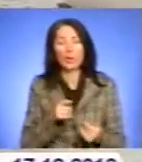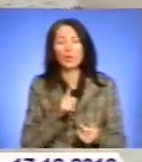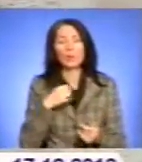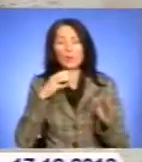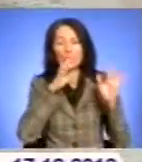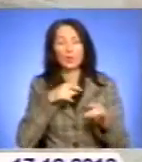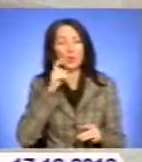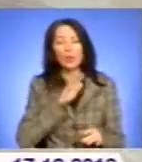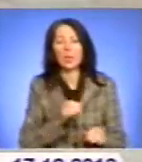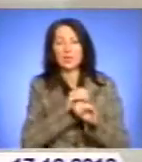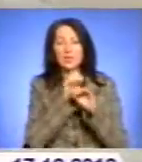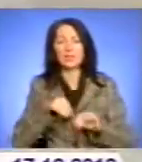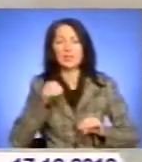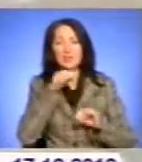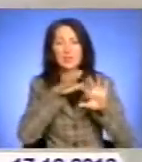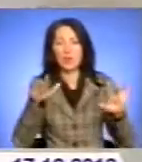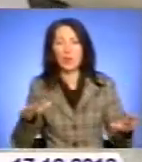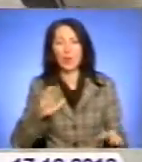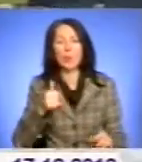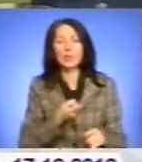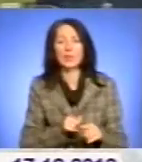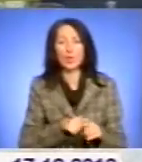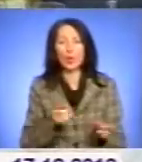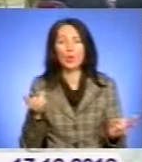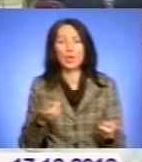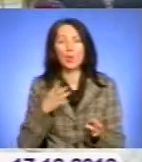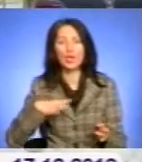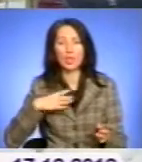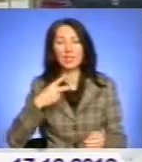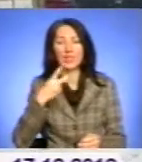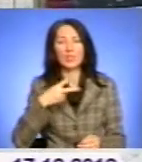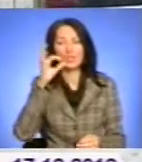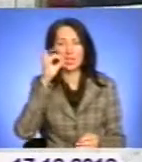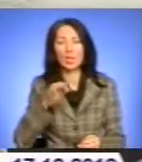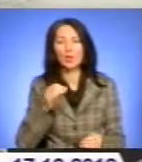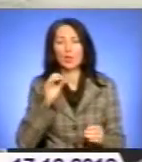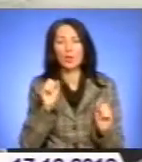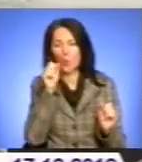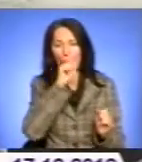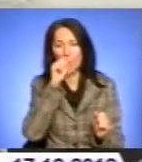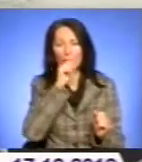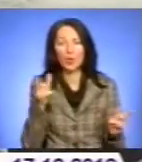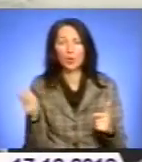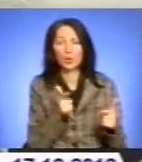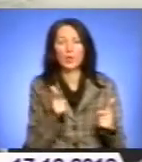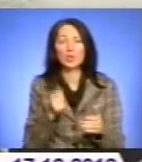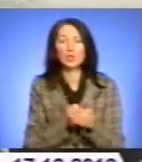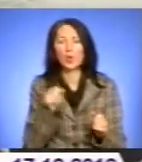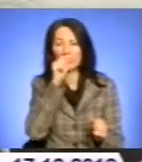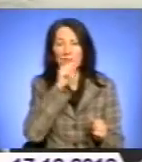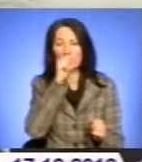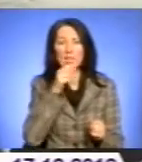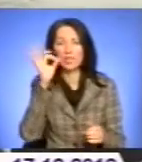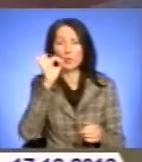рекордів, за словами прем'єра, слід чекати 20-градусних морозів. Готуватися до зниження температур вже зараз Азаров закликає рятувальників